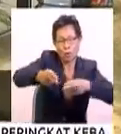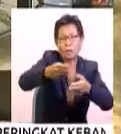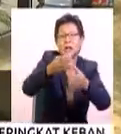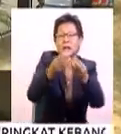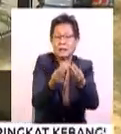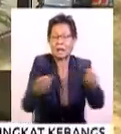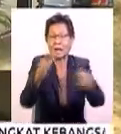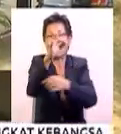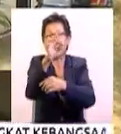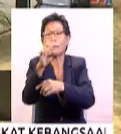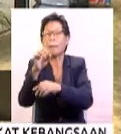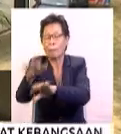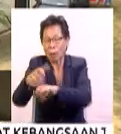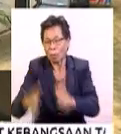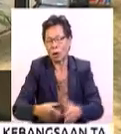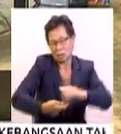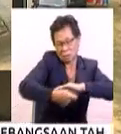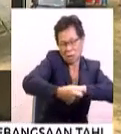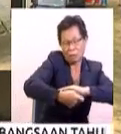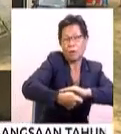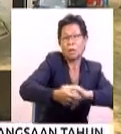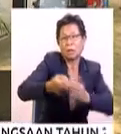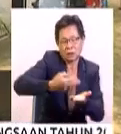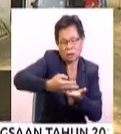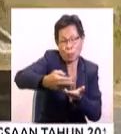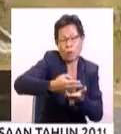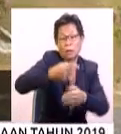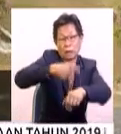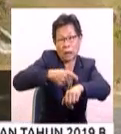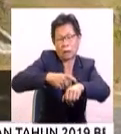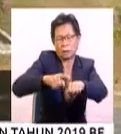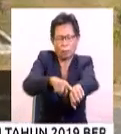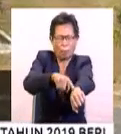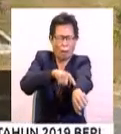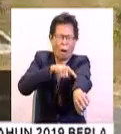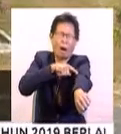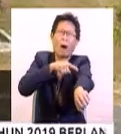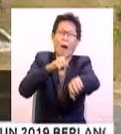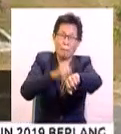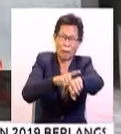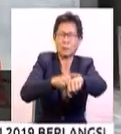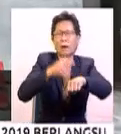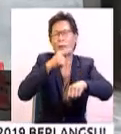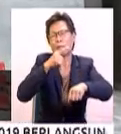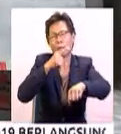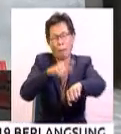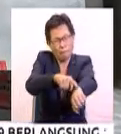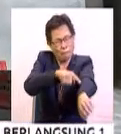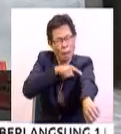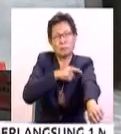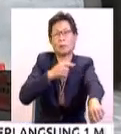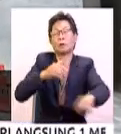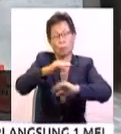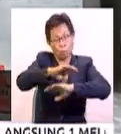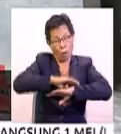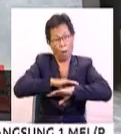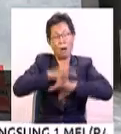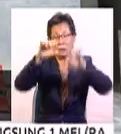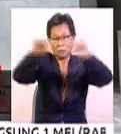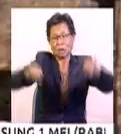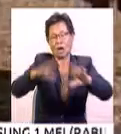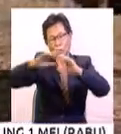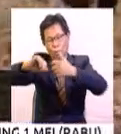peneroka melalui sewaan tanah untuk satu tempoh jangka panjang yang munasabah. Sistem tersebut akan menyelesaikan